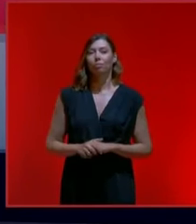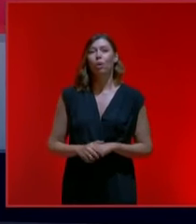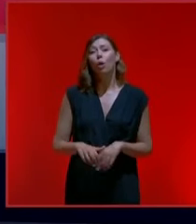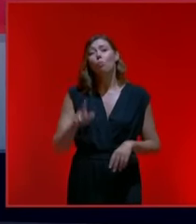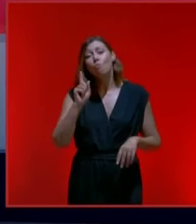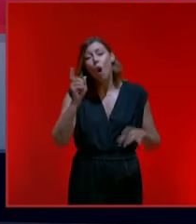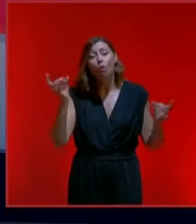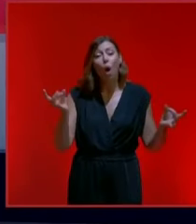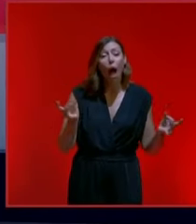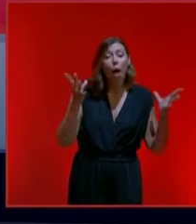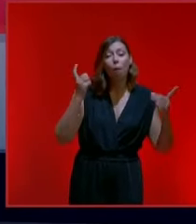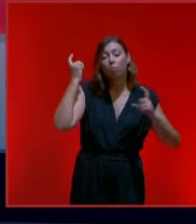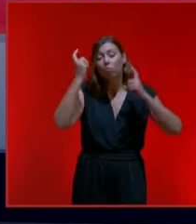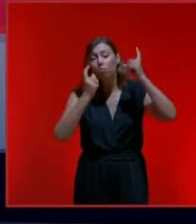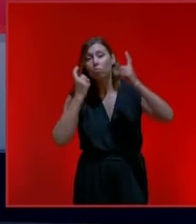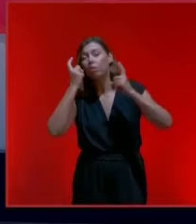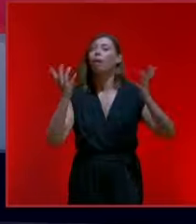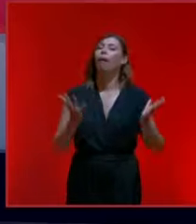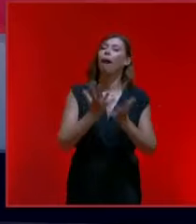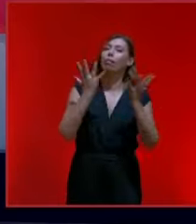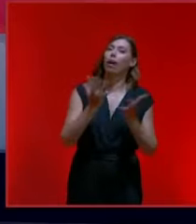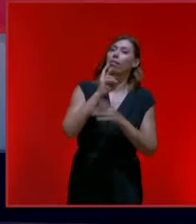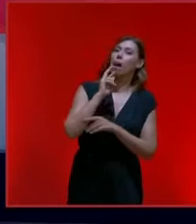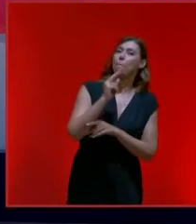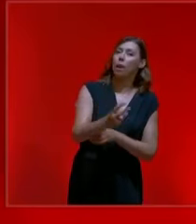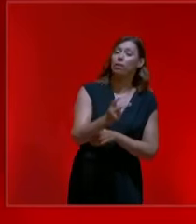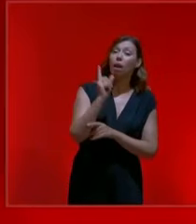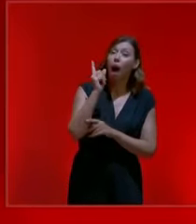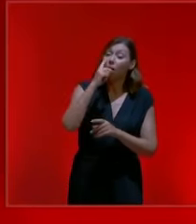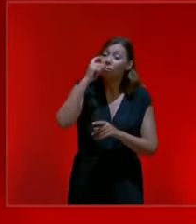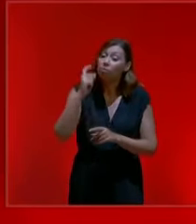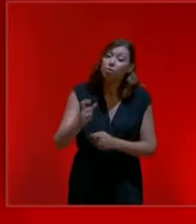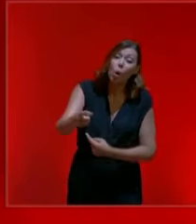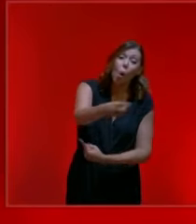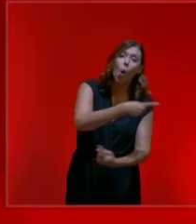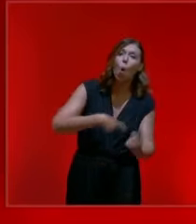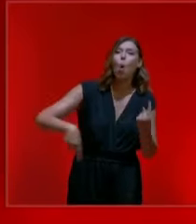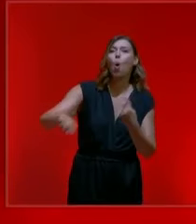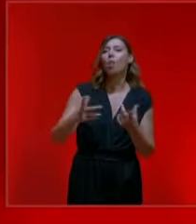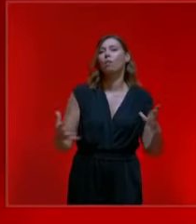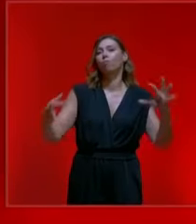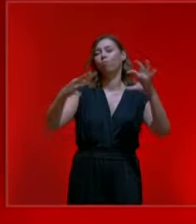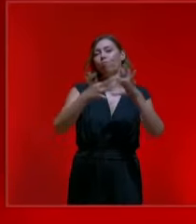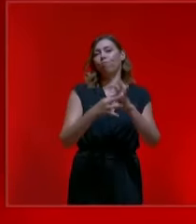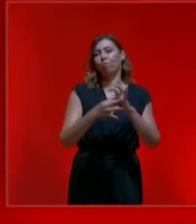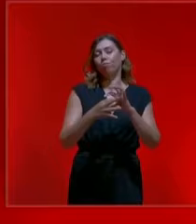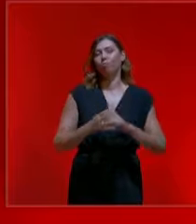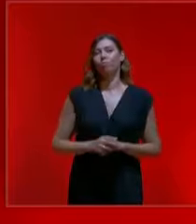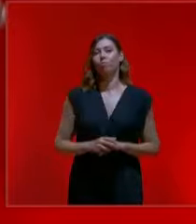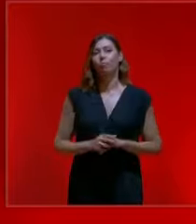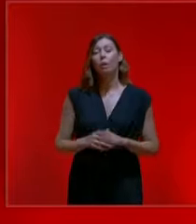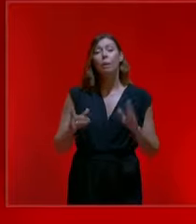ερώτημα. Αλλά είμαι βέβαιος ότι συλλογικά αντιλαμβανόμαστε πως δικαίωση έρχεται μόνο